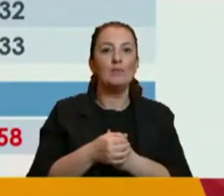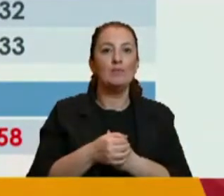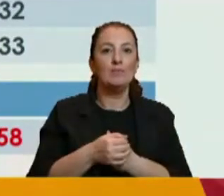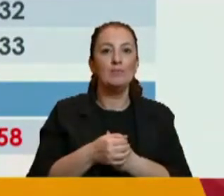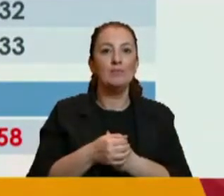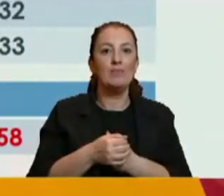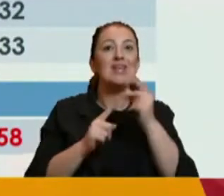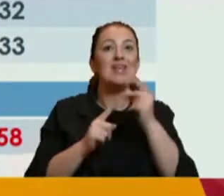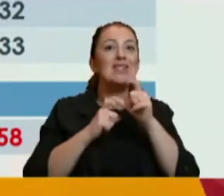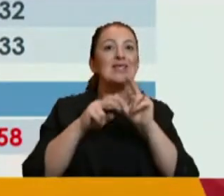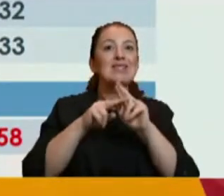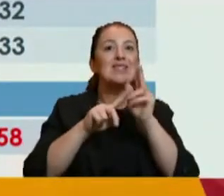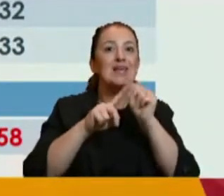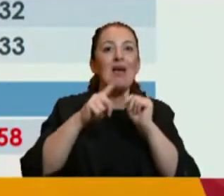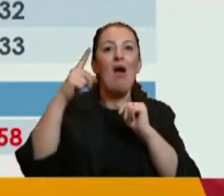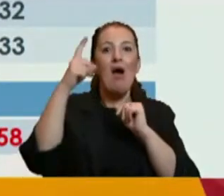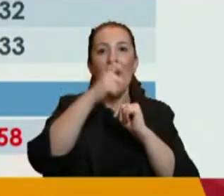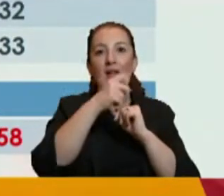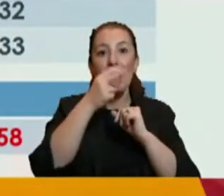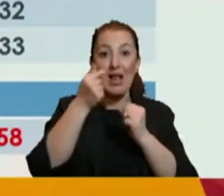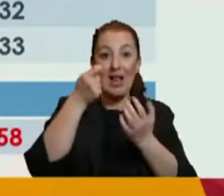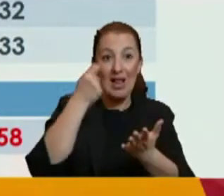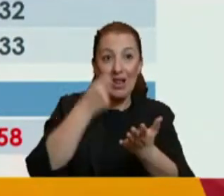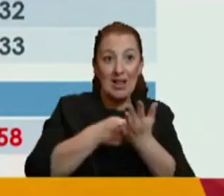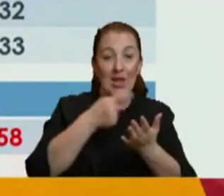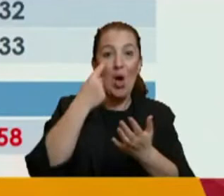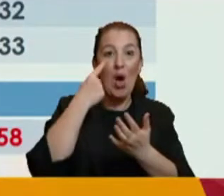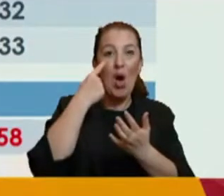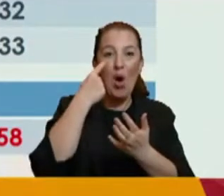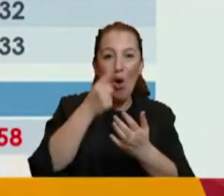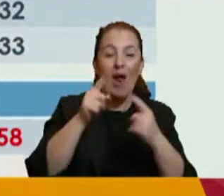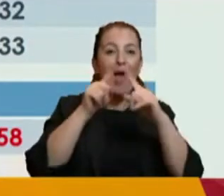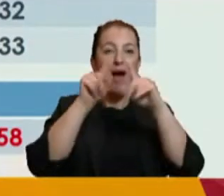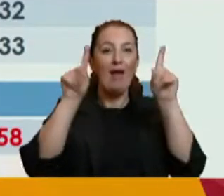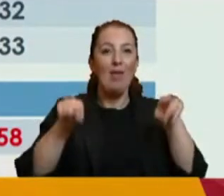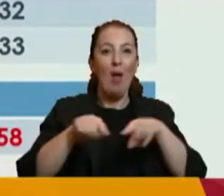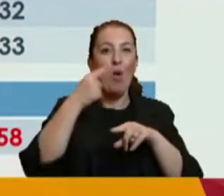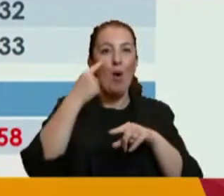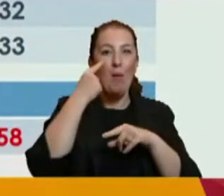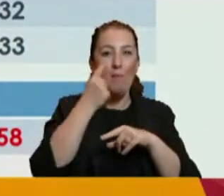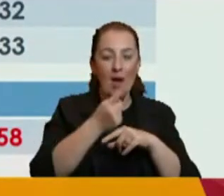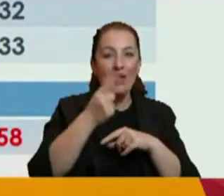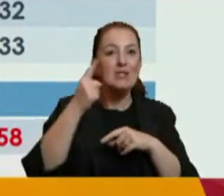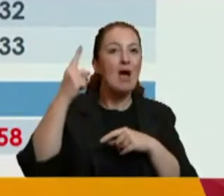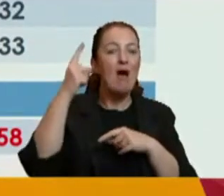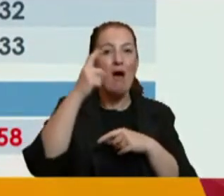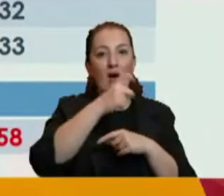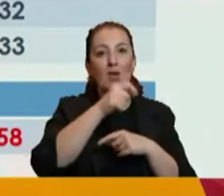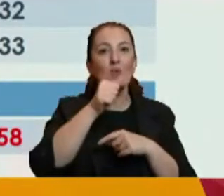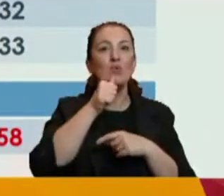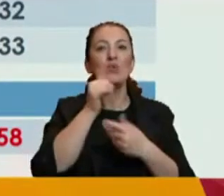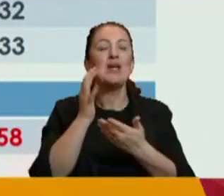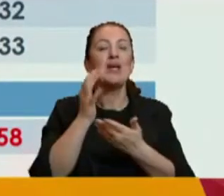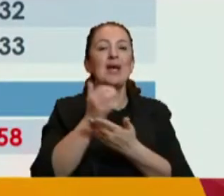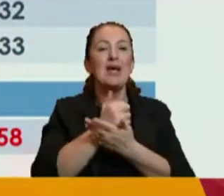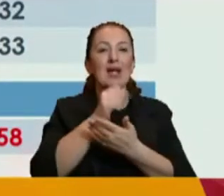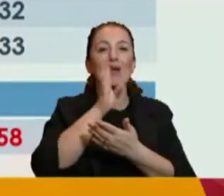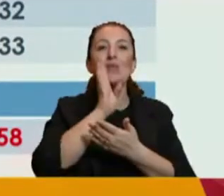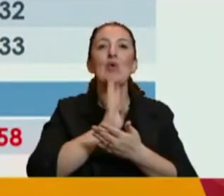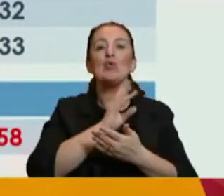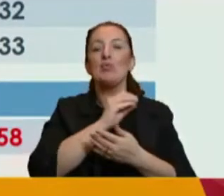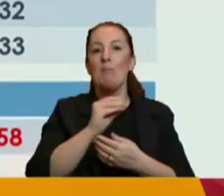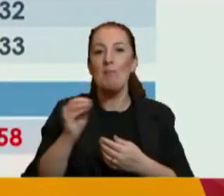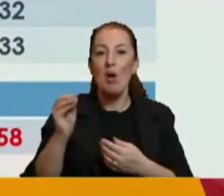bu Eskiden aylık nakit akış tablosu na baktığımız zaman aylık su gelirleri 400000000